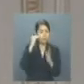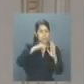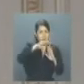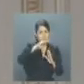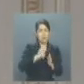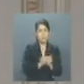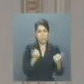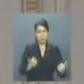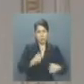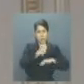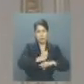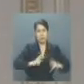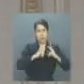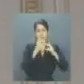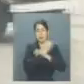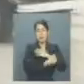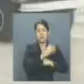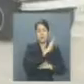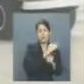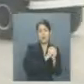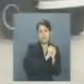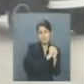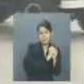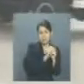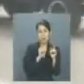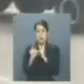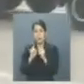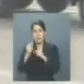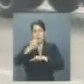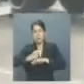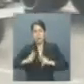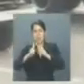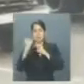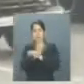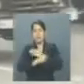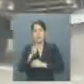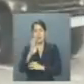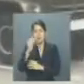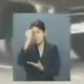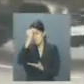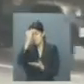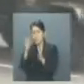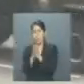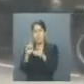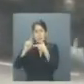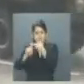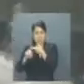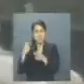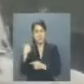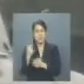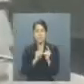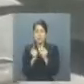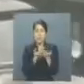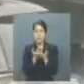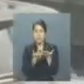ศของจีนโทรศัพท์หารือกับรัฐมนตรีต่างประเทศญี่ปุ่นและรัฐมนตรีต่างประเทศรัสเซียแล้วโดยเน้นย้ำว่าจะต้องรักษา